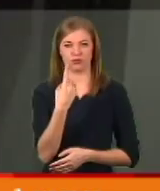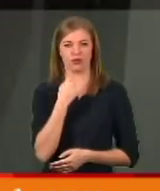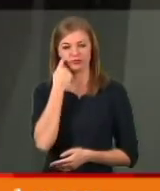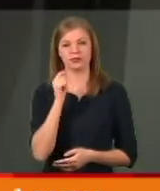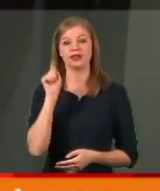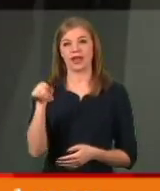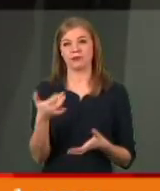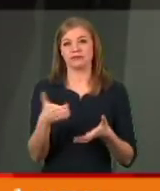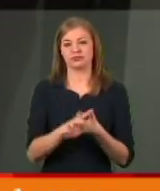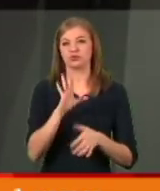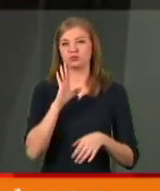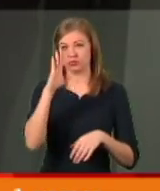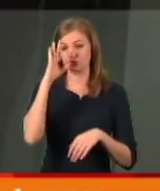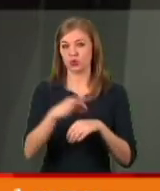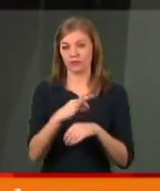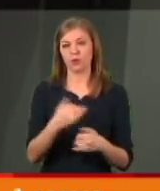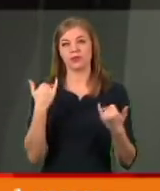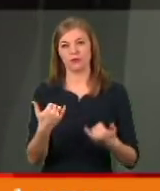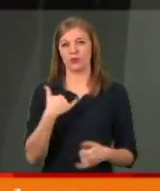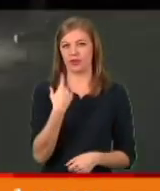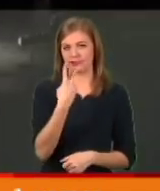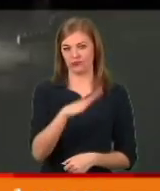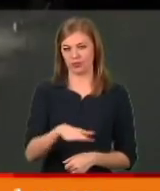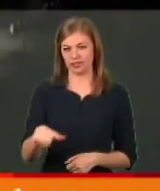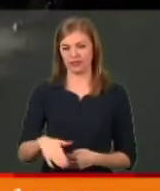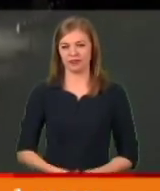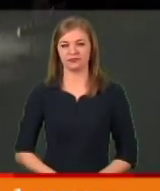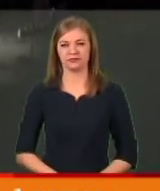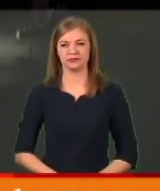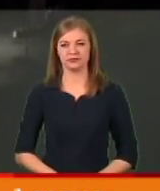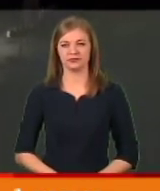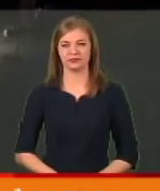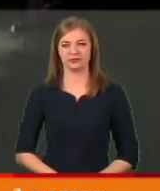Там ми, власне, познайомилися з чоловіком, і тепер у нас двоє дітей.